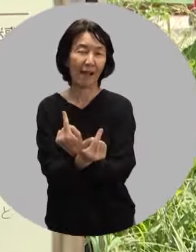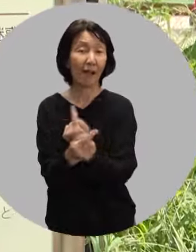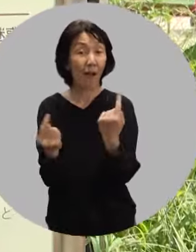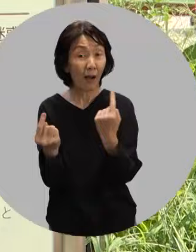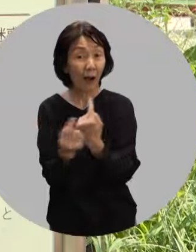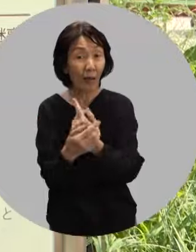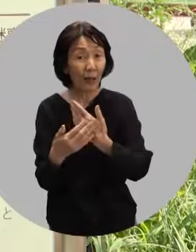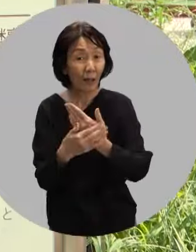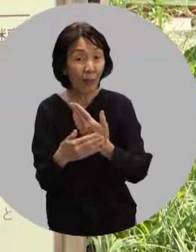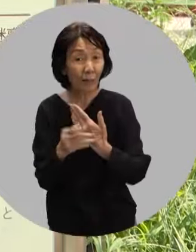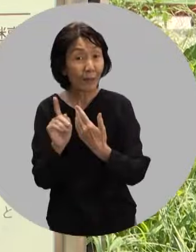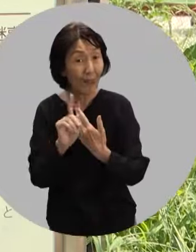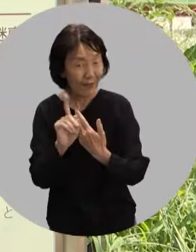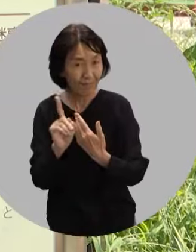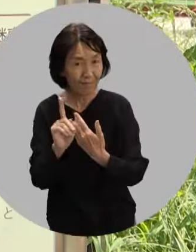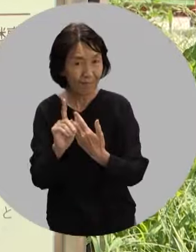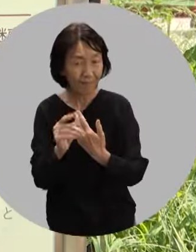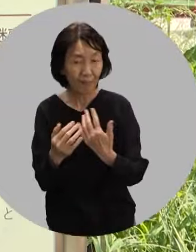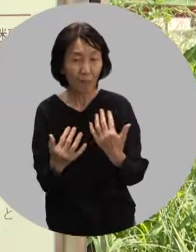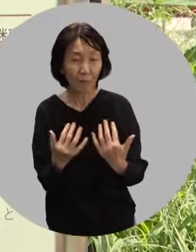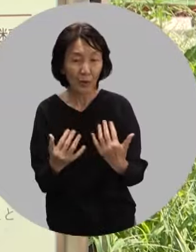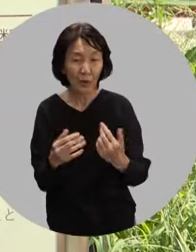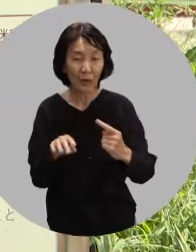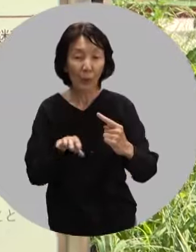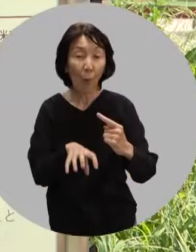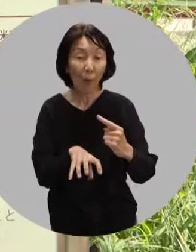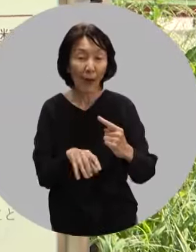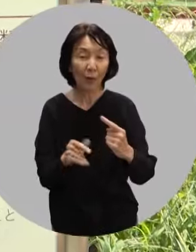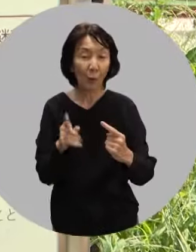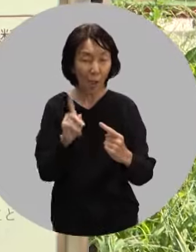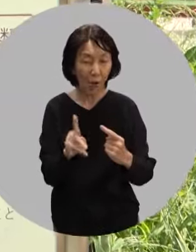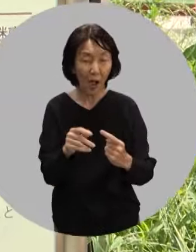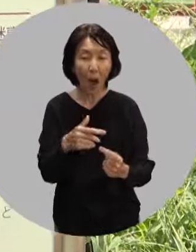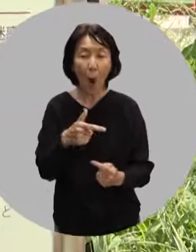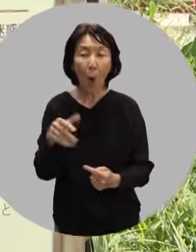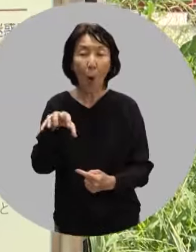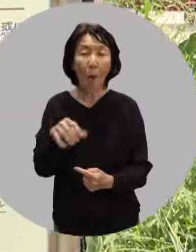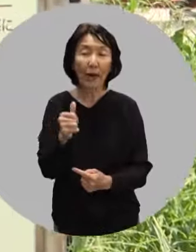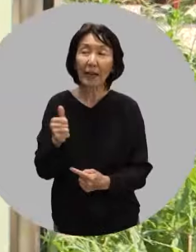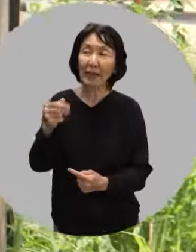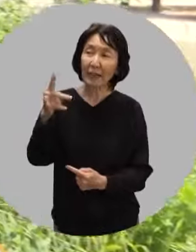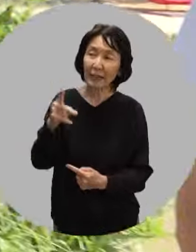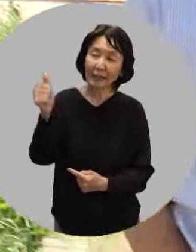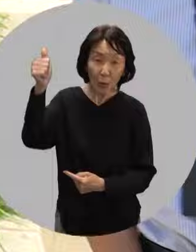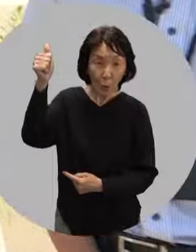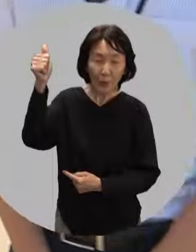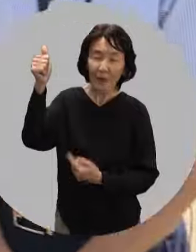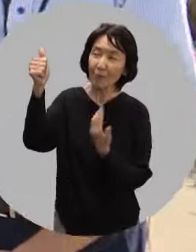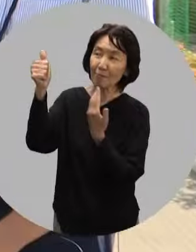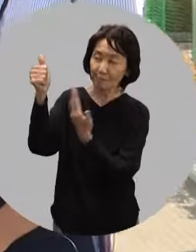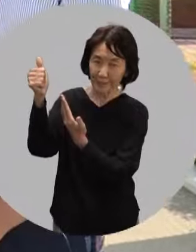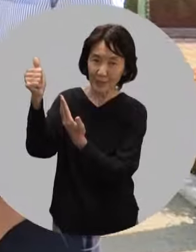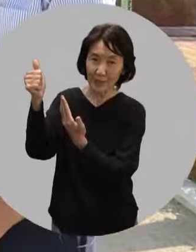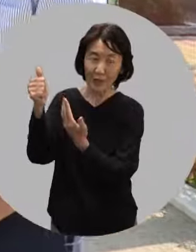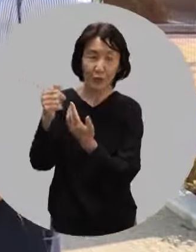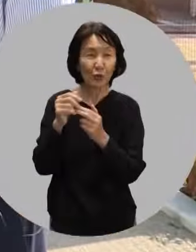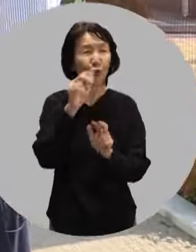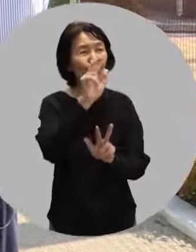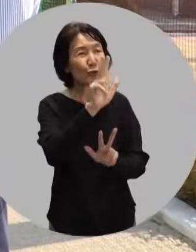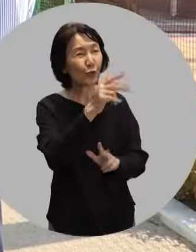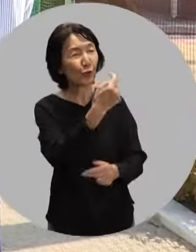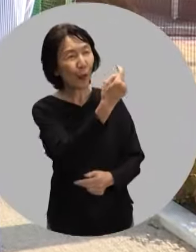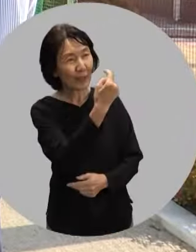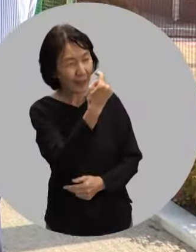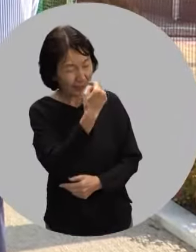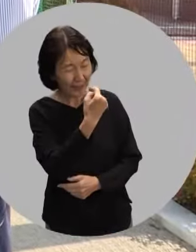。これまでとどのように変わったのか、緑公園課の大場課長にお聞きします。公園利用のルール